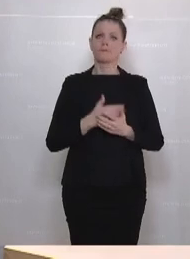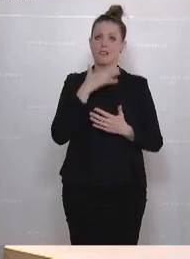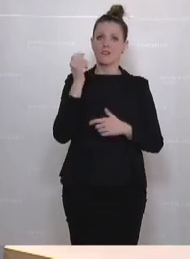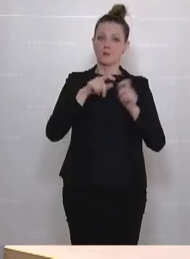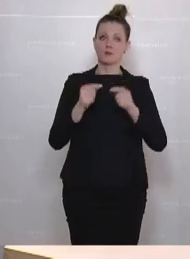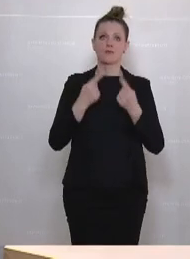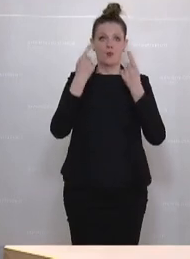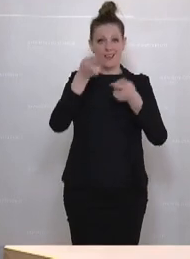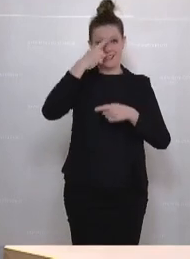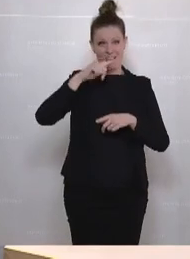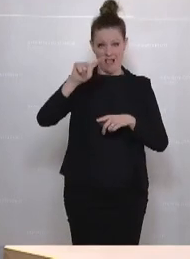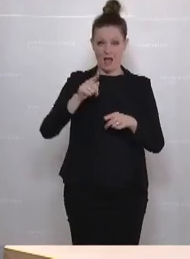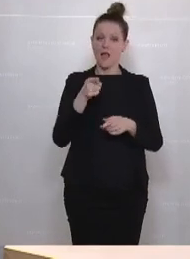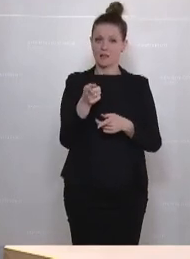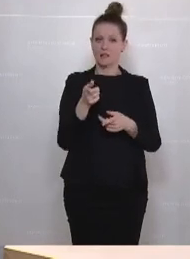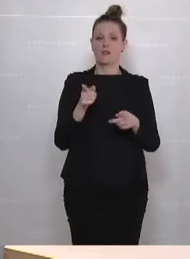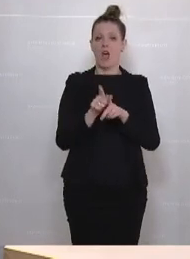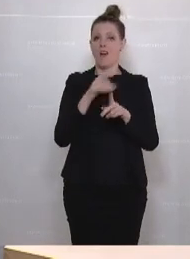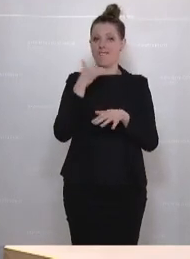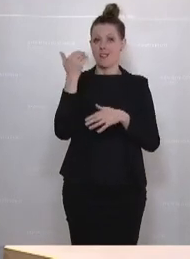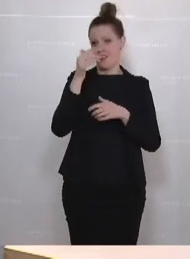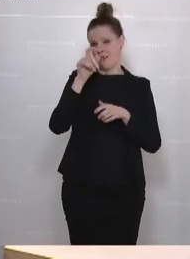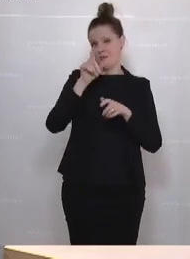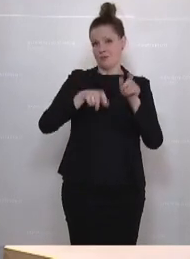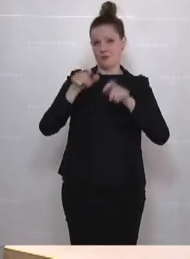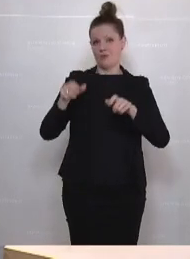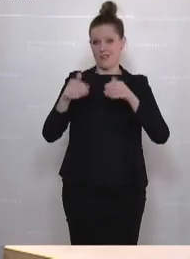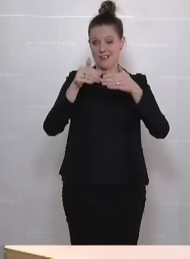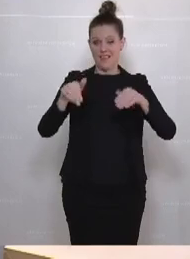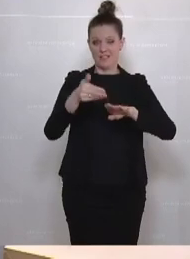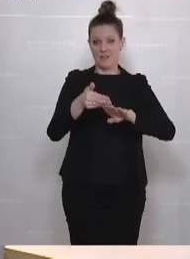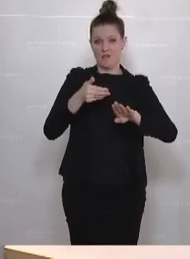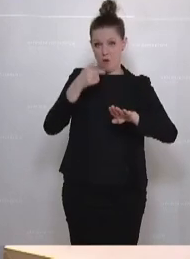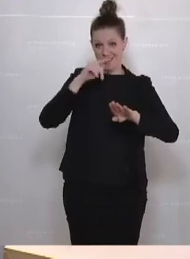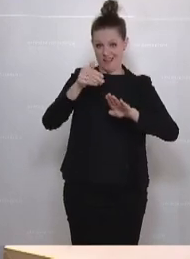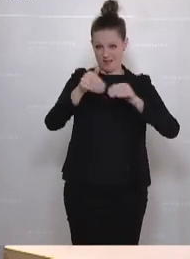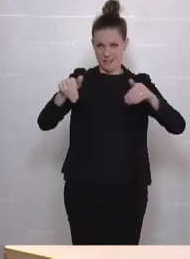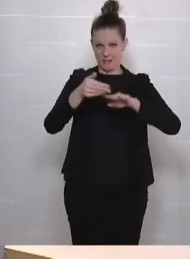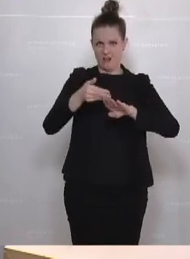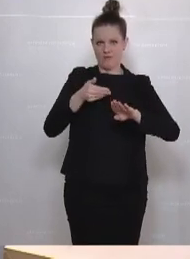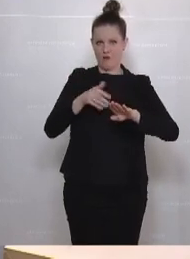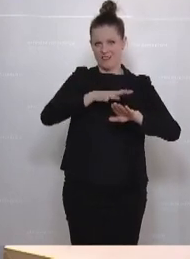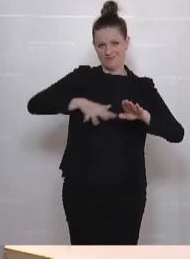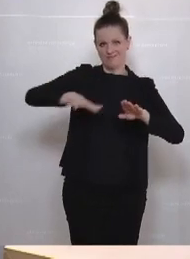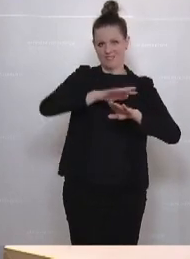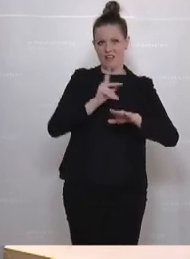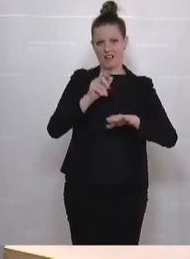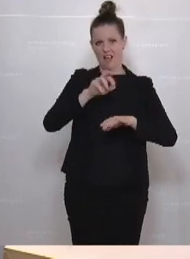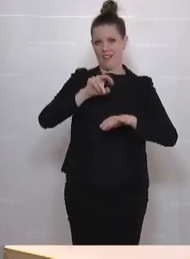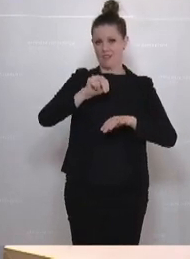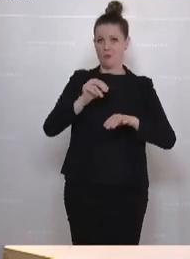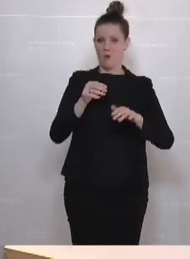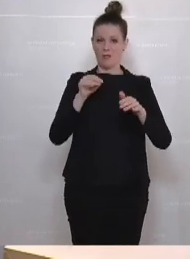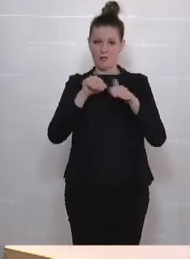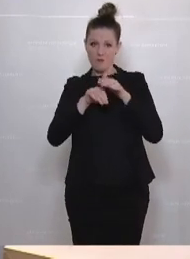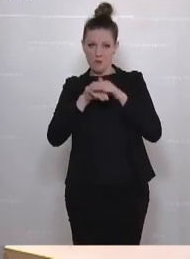Richtung Thailand, wo sehr viele noch vor der Grenze zu Thailand auch im Gebiet der Karen Zuflucht finden. Das